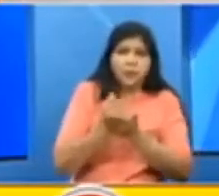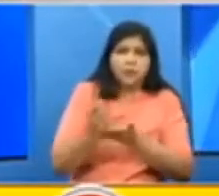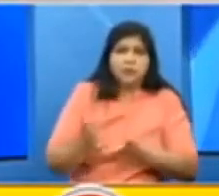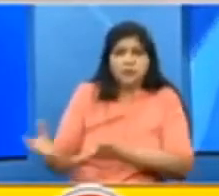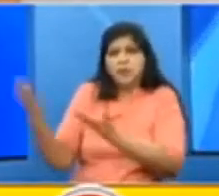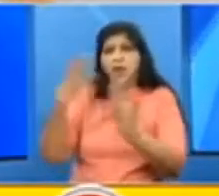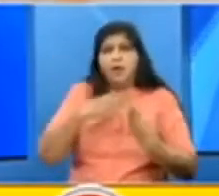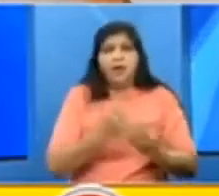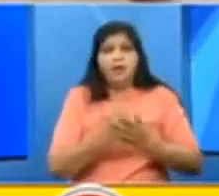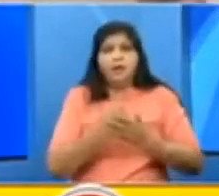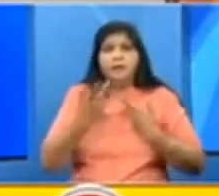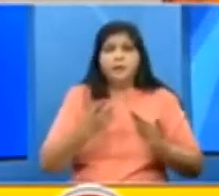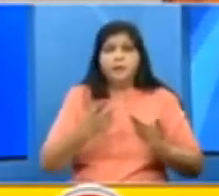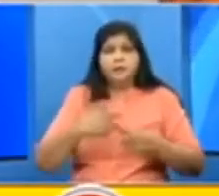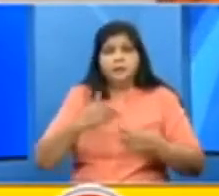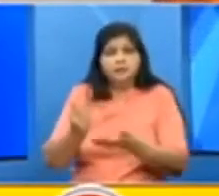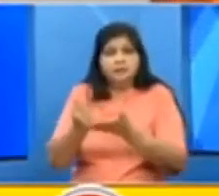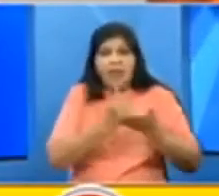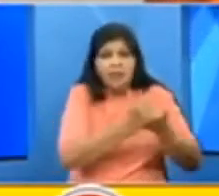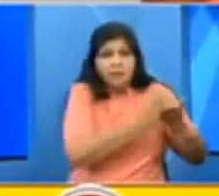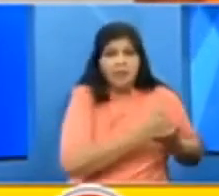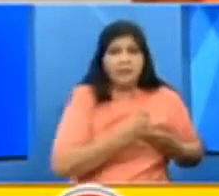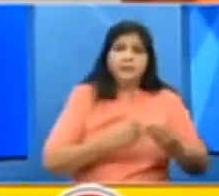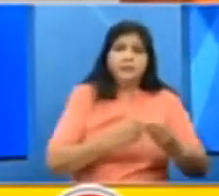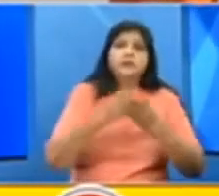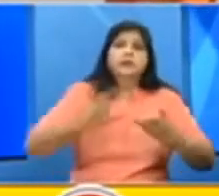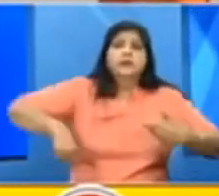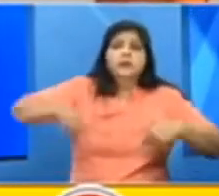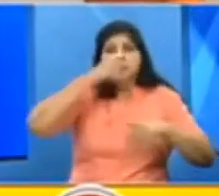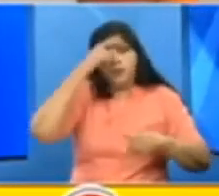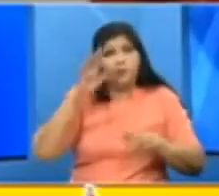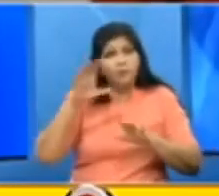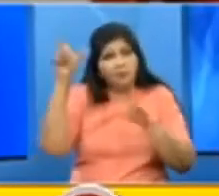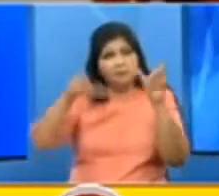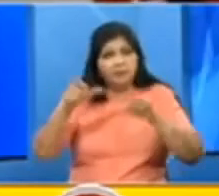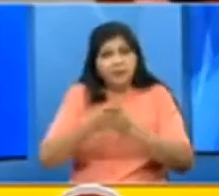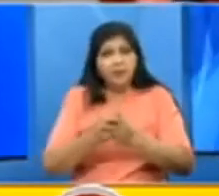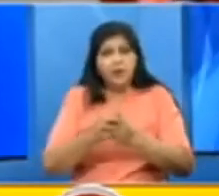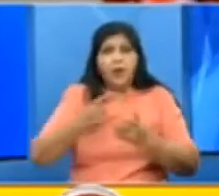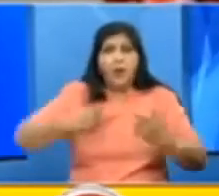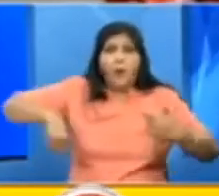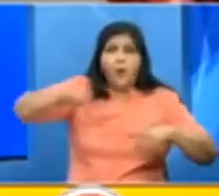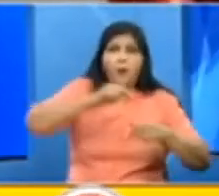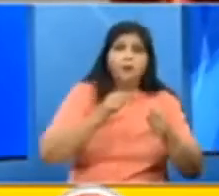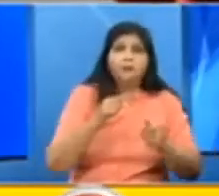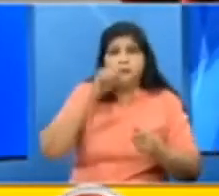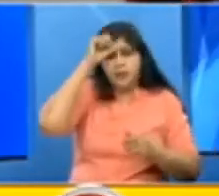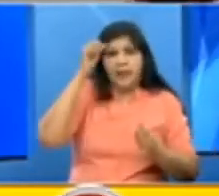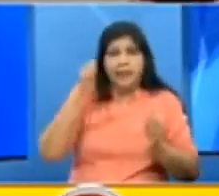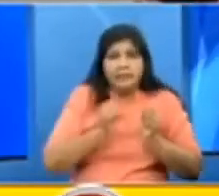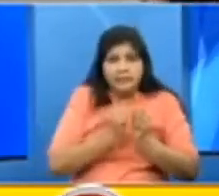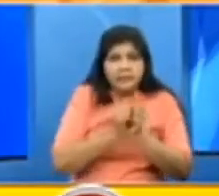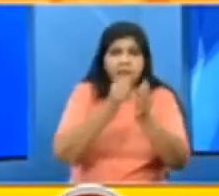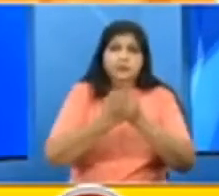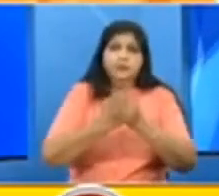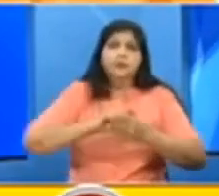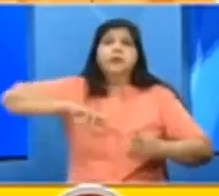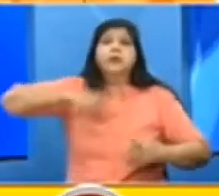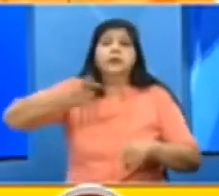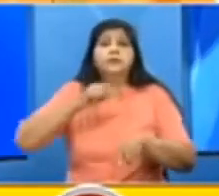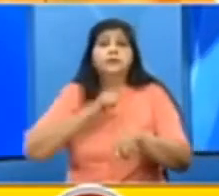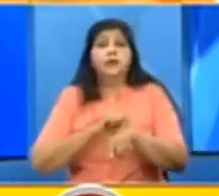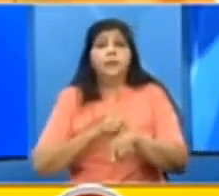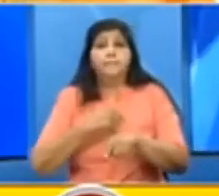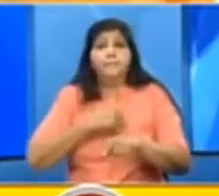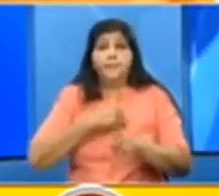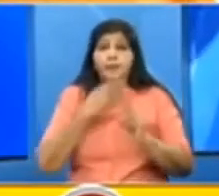इस आपदा से प्रभावित सभी लोगों के साथ पूरा देश खड़ा है। साथियों, अगली बार जब हम मन